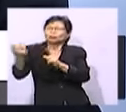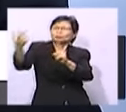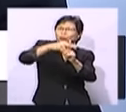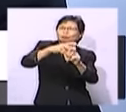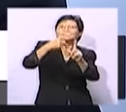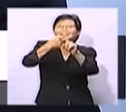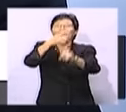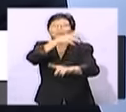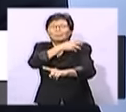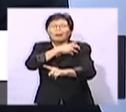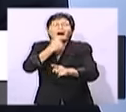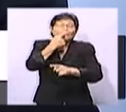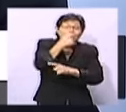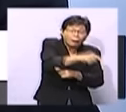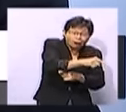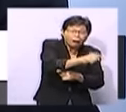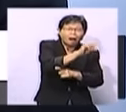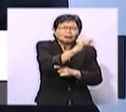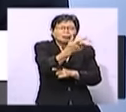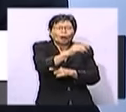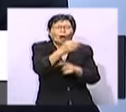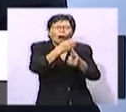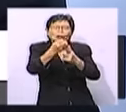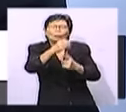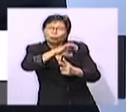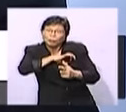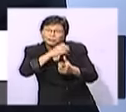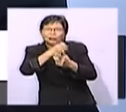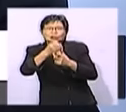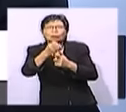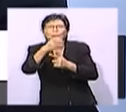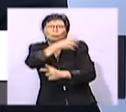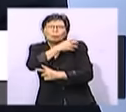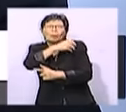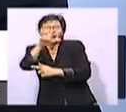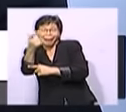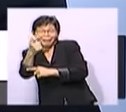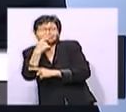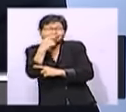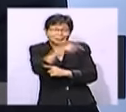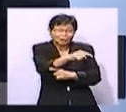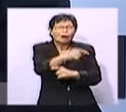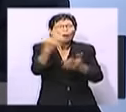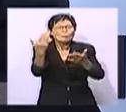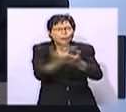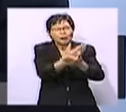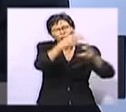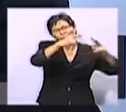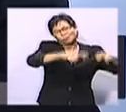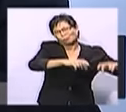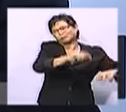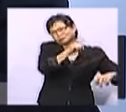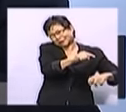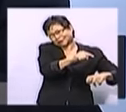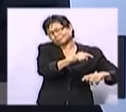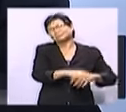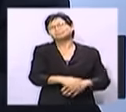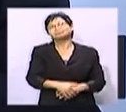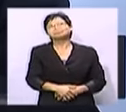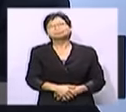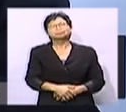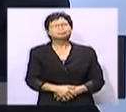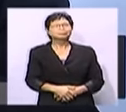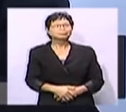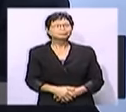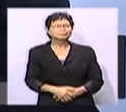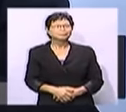berkuasa, sama ada ni polis ataupun pihak-pihak berkuasa yang berlainan. Setakat itu saja tindakan